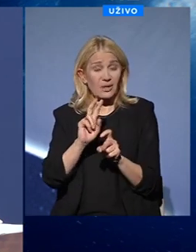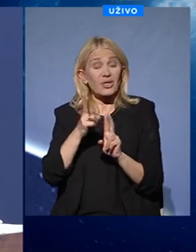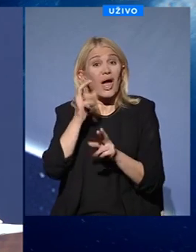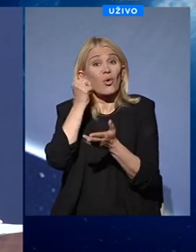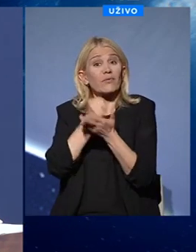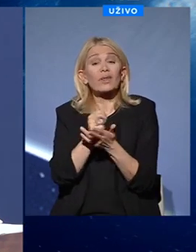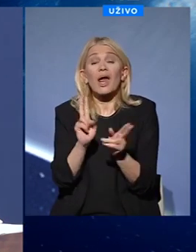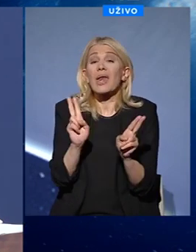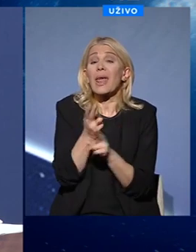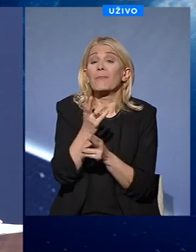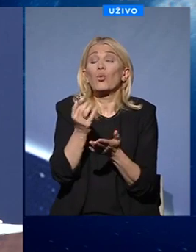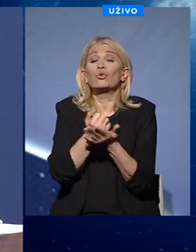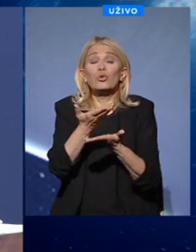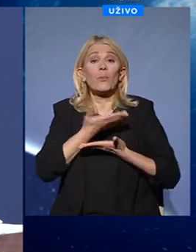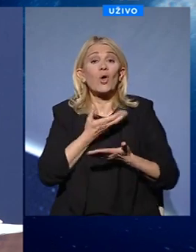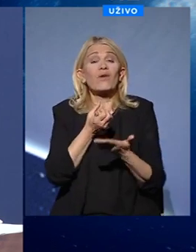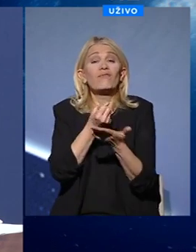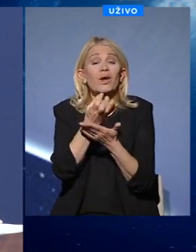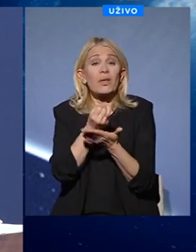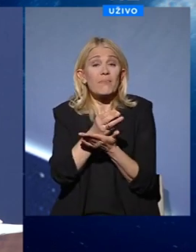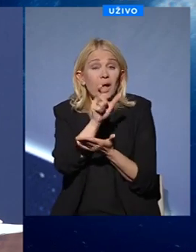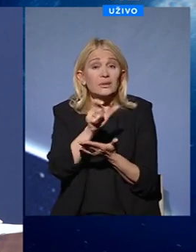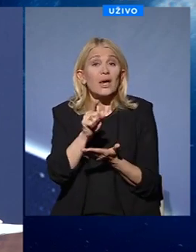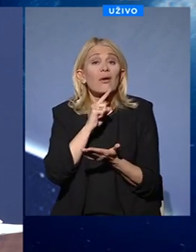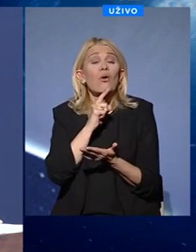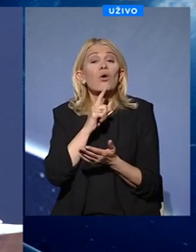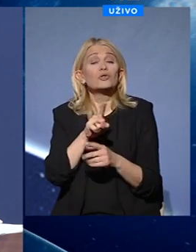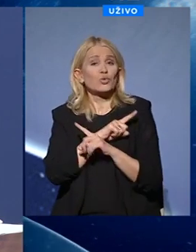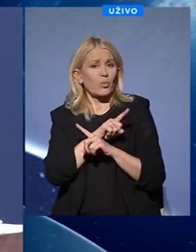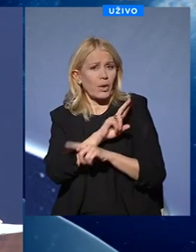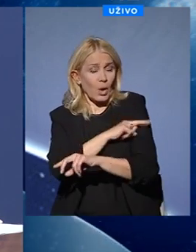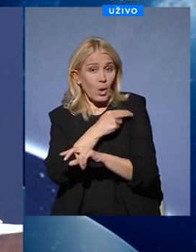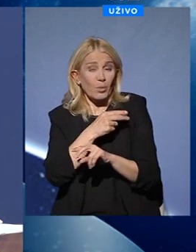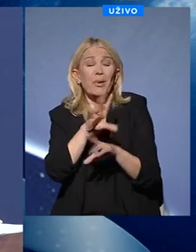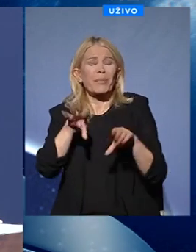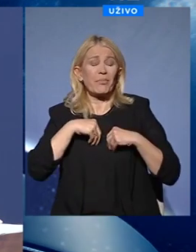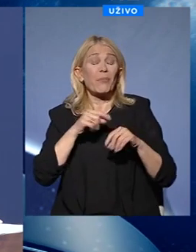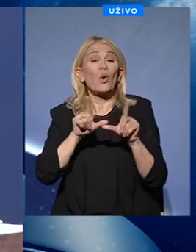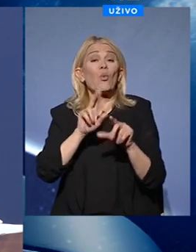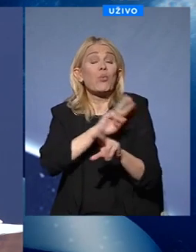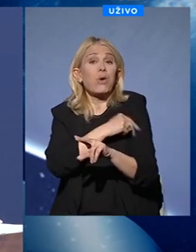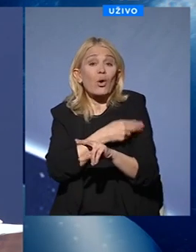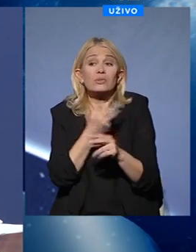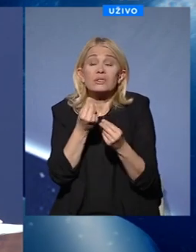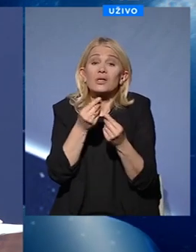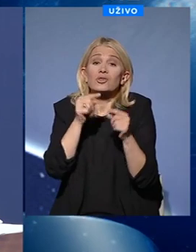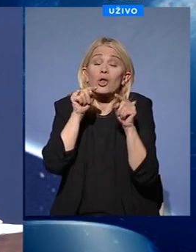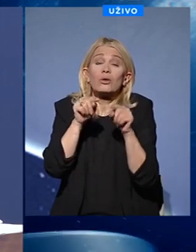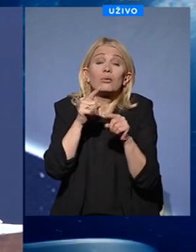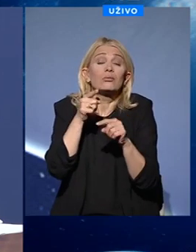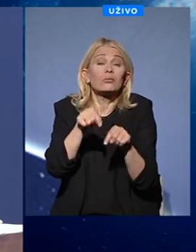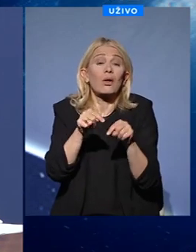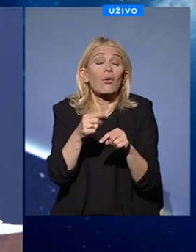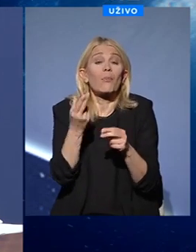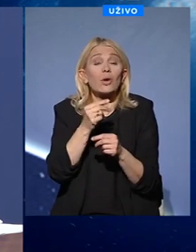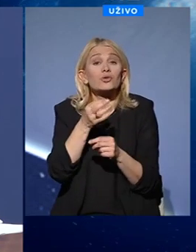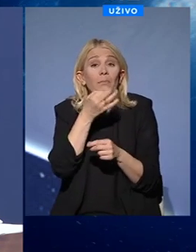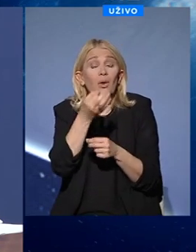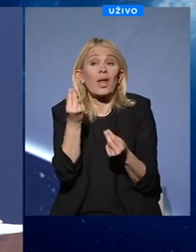ne mogu da dobiju informacije o stanju pacijenata koji su primljeni u bolnicu? Zašto je to tako i može li se po tom pitanju